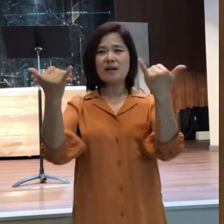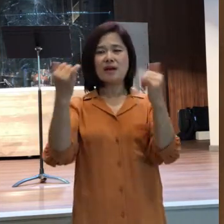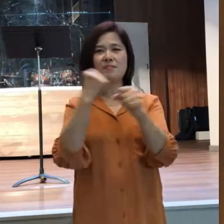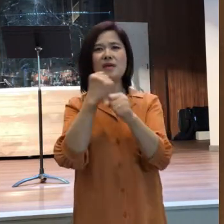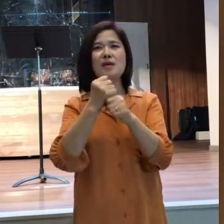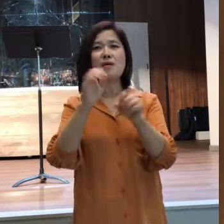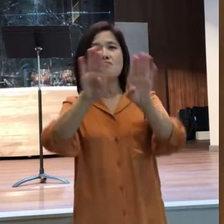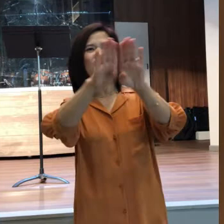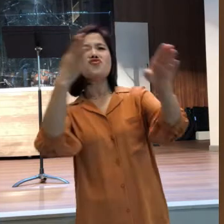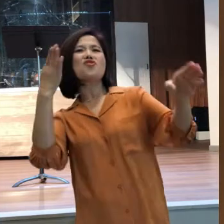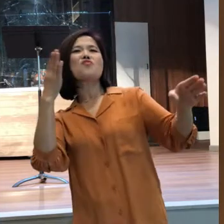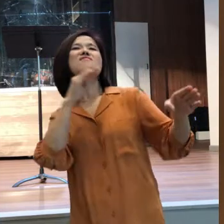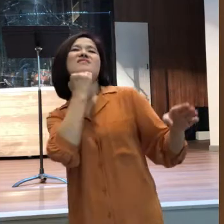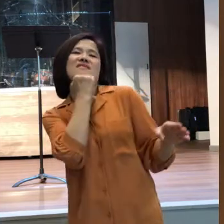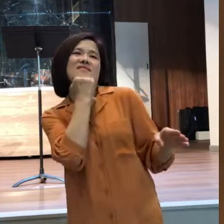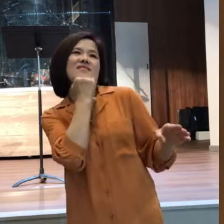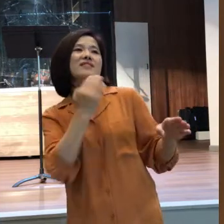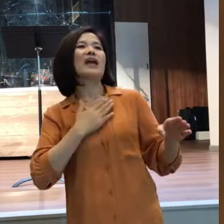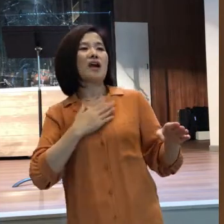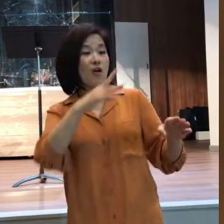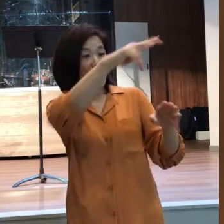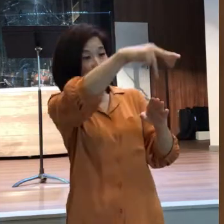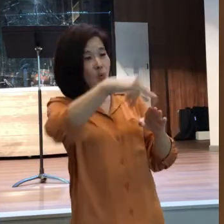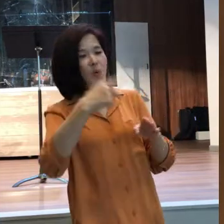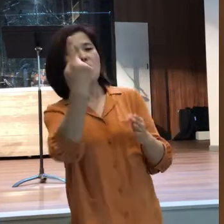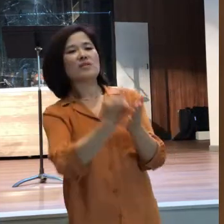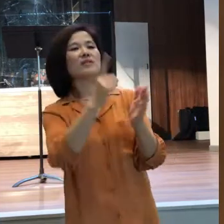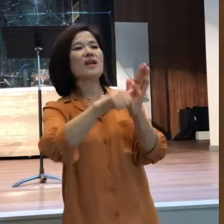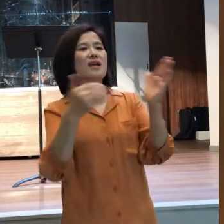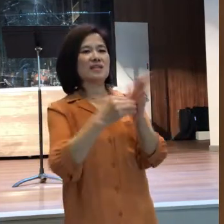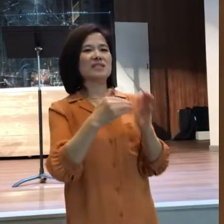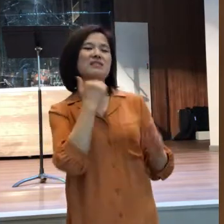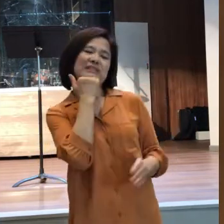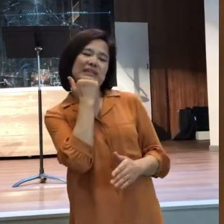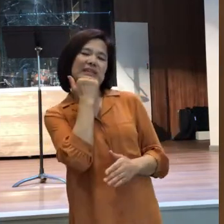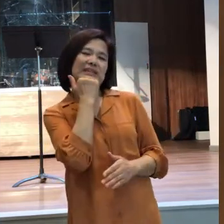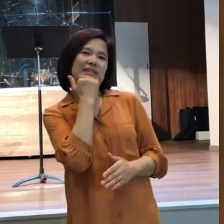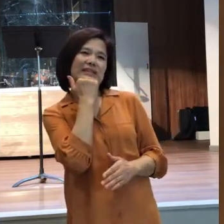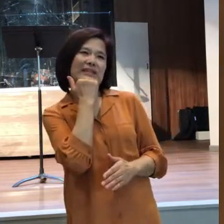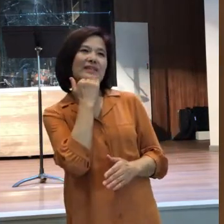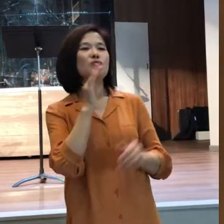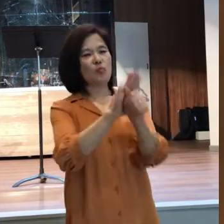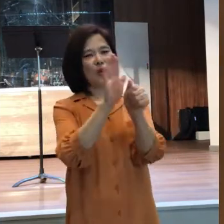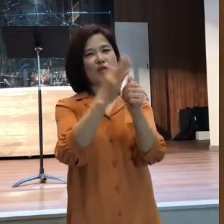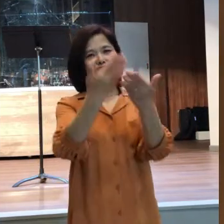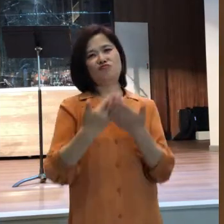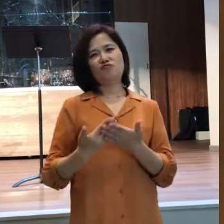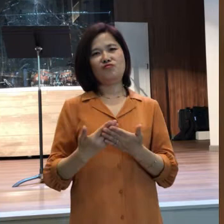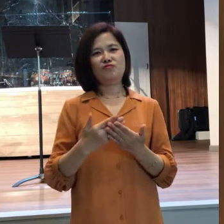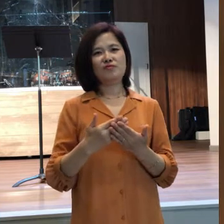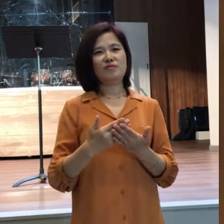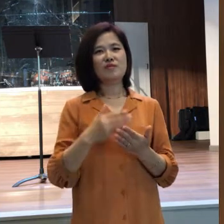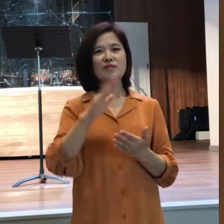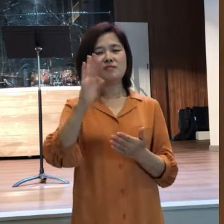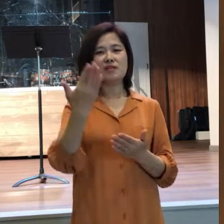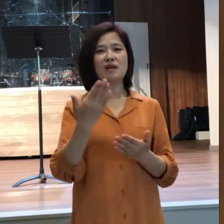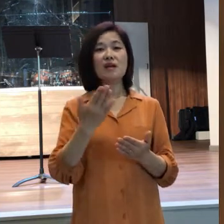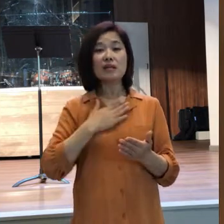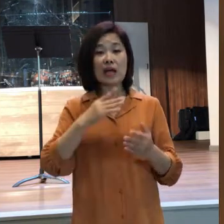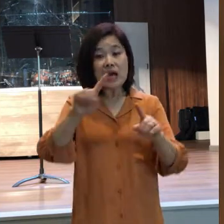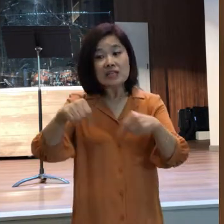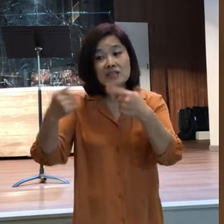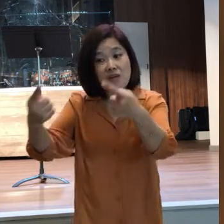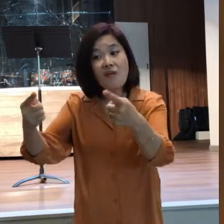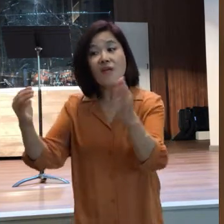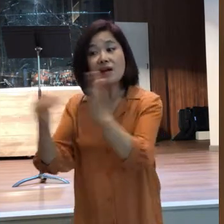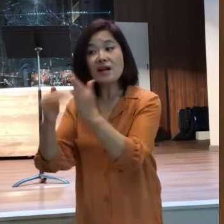그 문을 열고 저를 기다려줘요. 제가 거의 갈 때까지. 그리고 제가